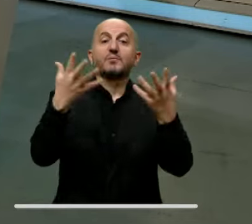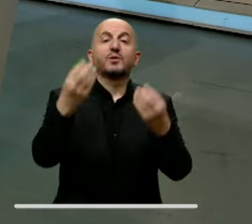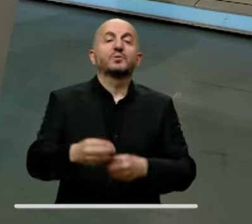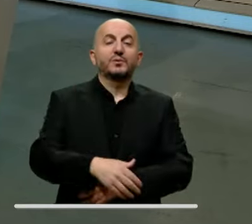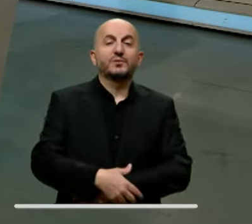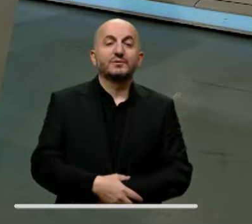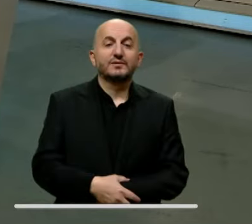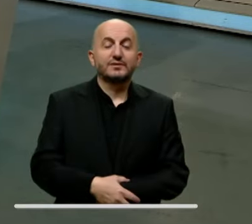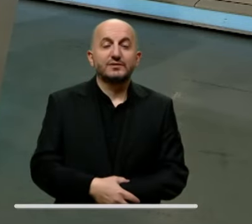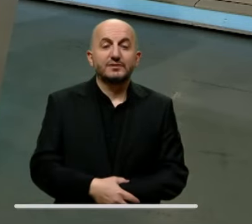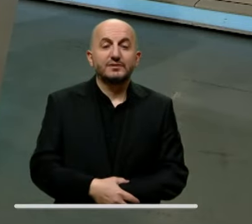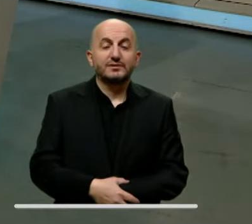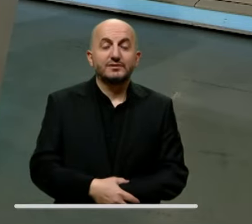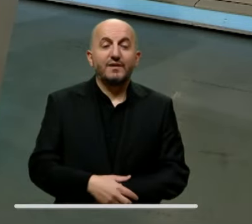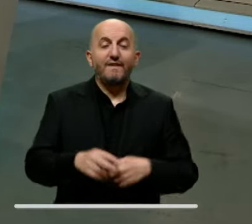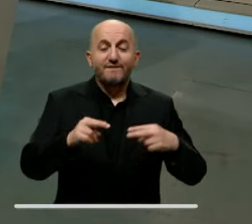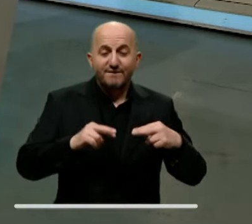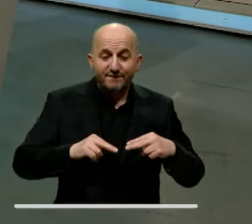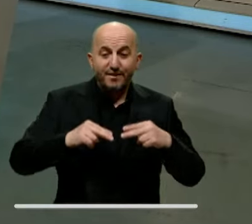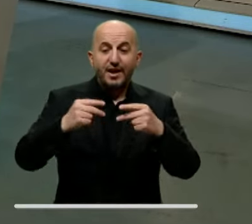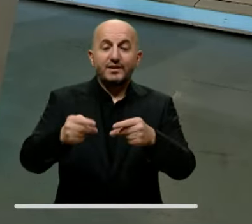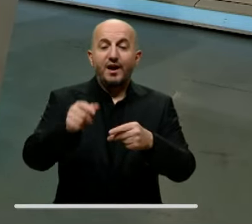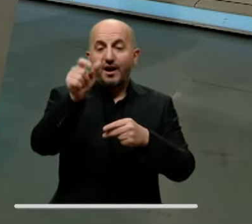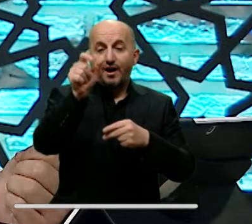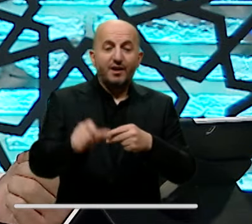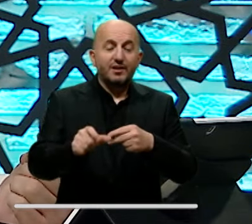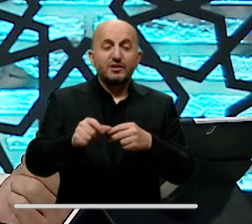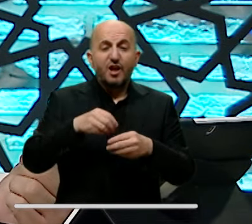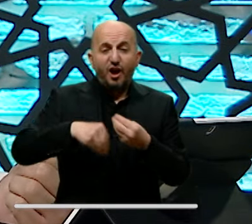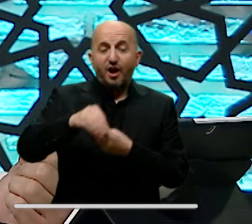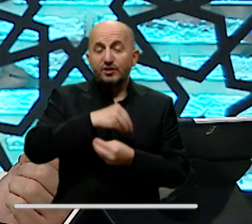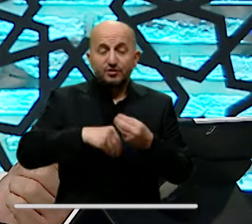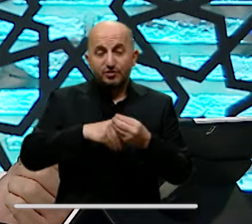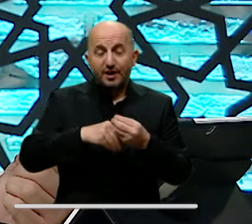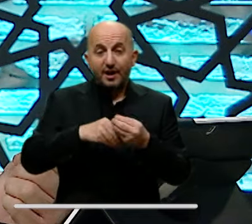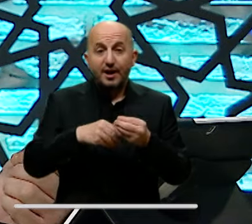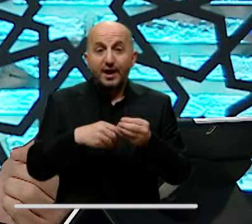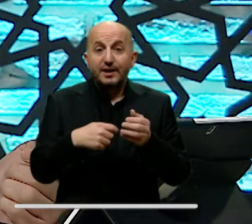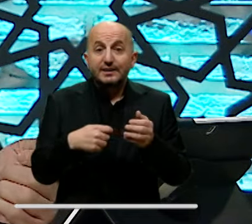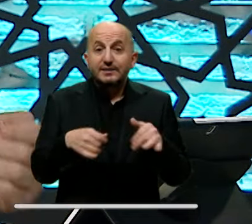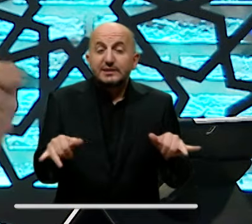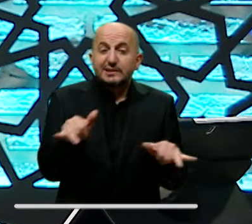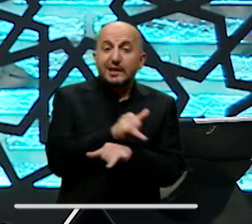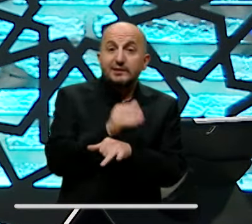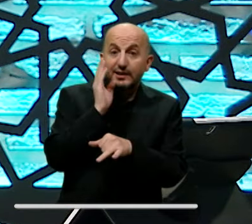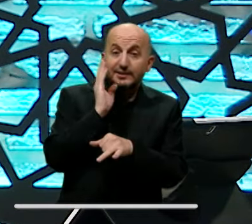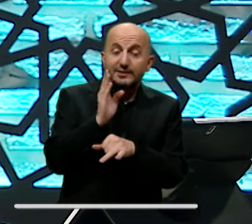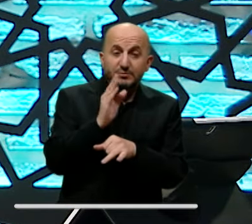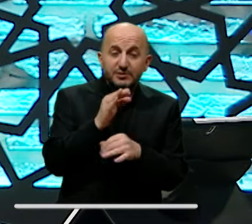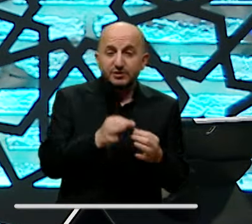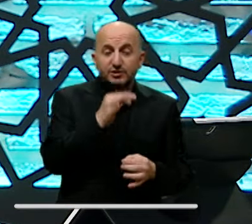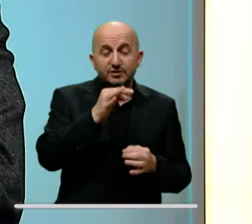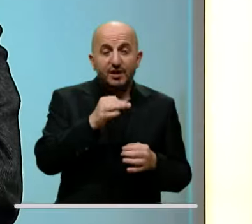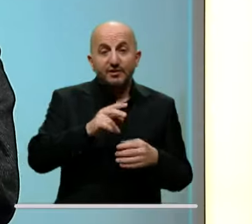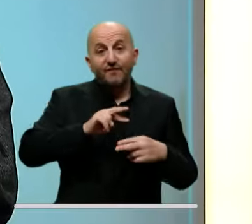hocam Eee vekaletle hacda yerine gittiğimiz kimse den böyle bir vekaleti sözlü olarak almak